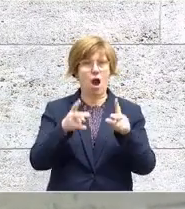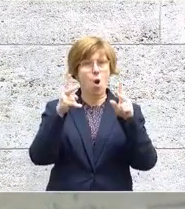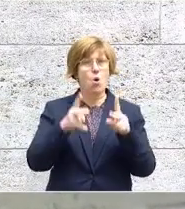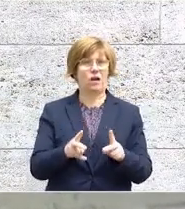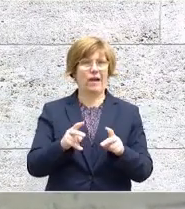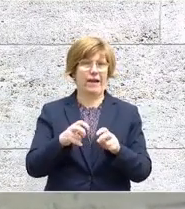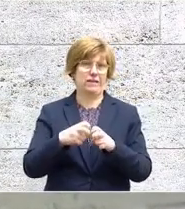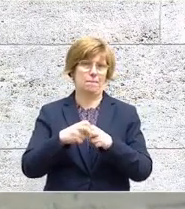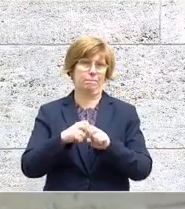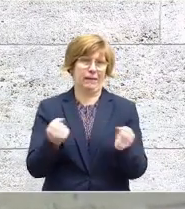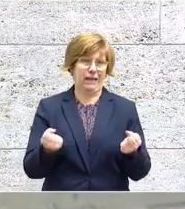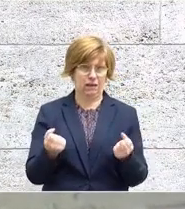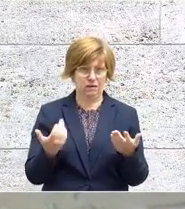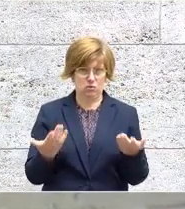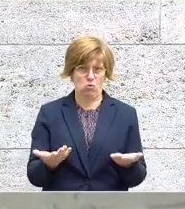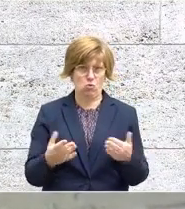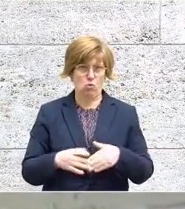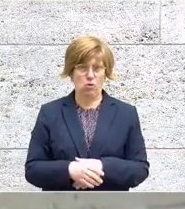Recht bricht.